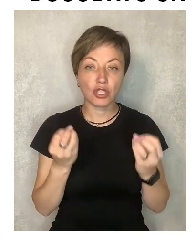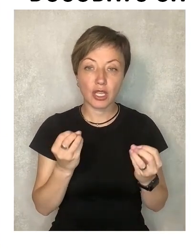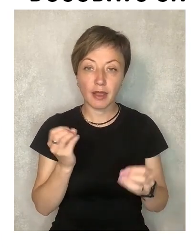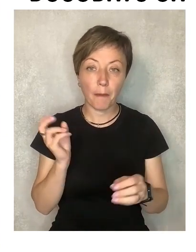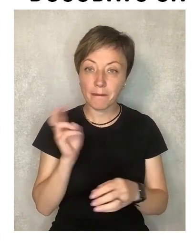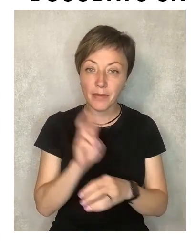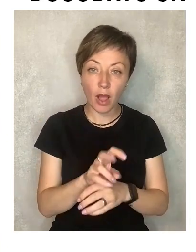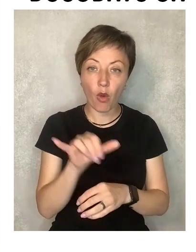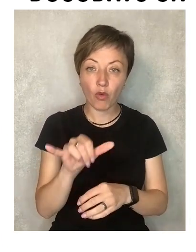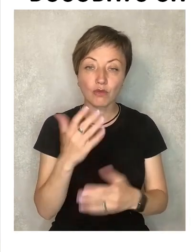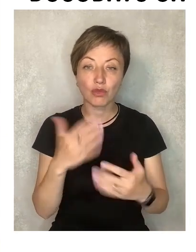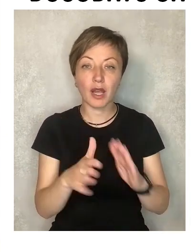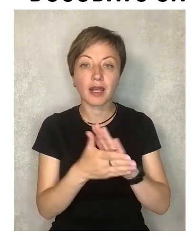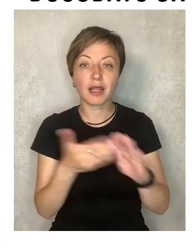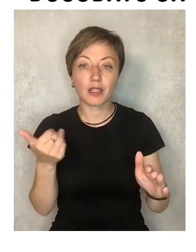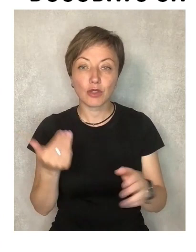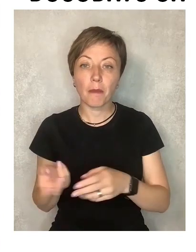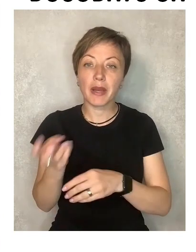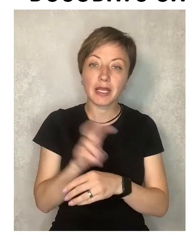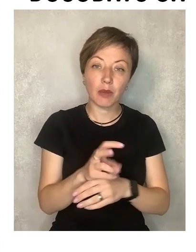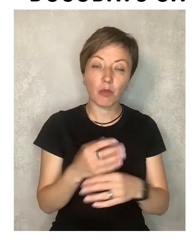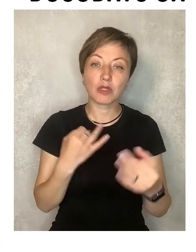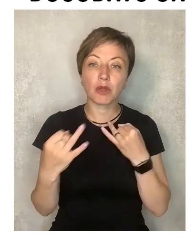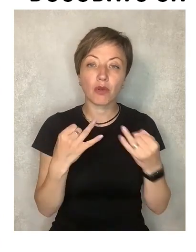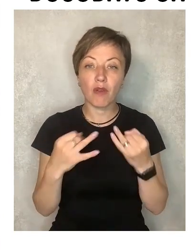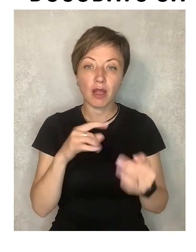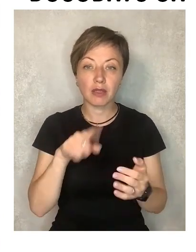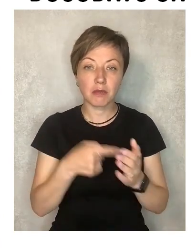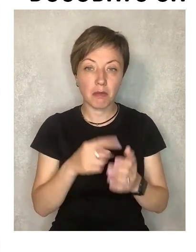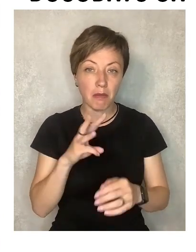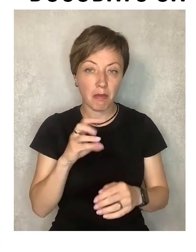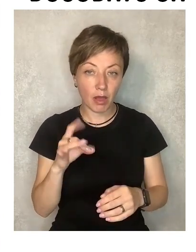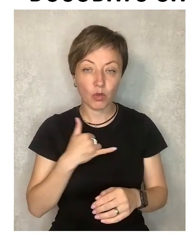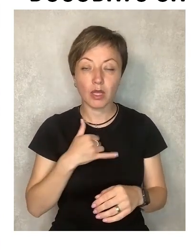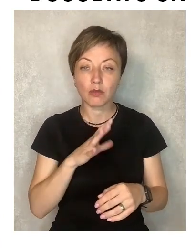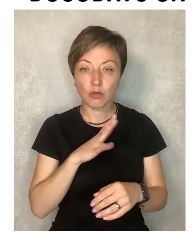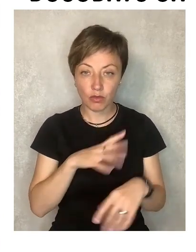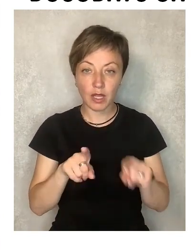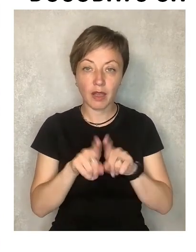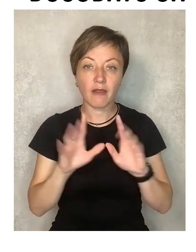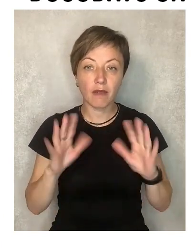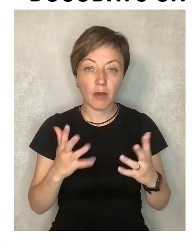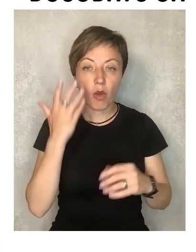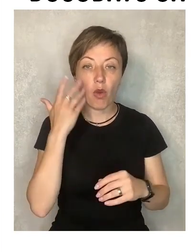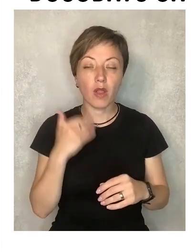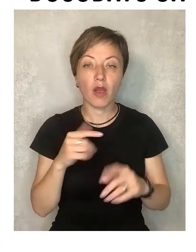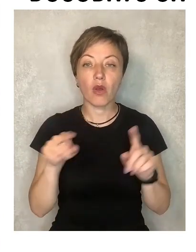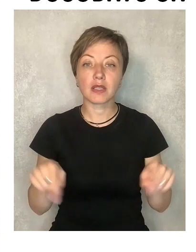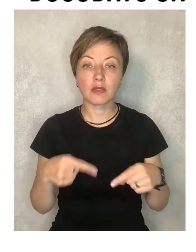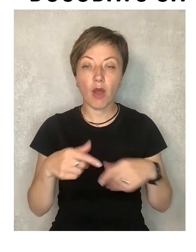уже кличуть прийти поспілкуватися з мером міста, наприклад. У нас був такий кейс, коли ми організовували марш за Київ